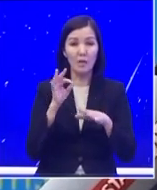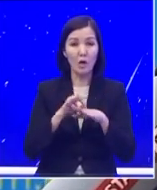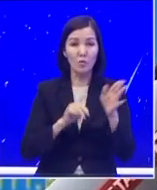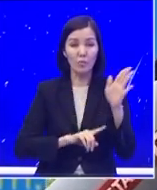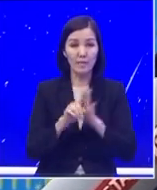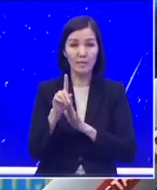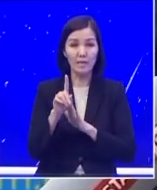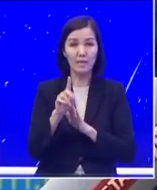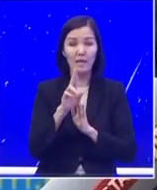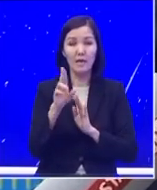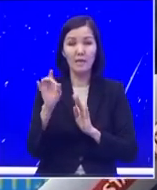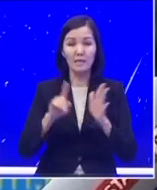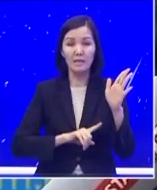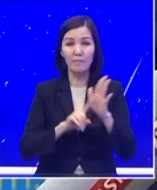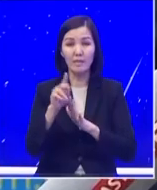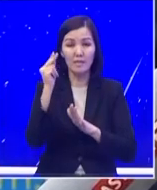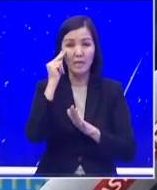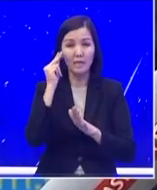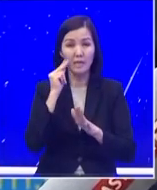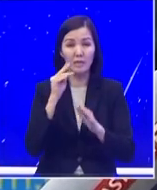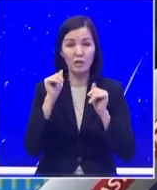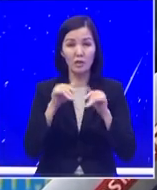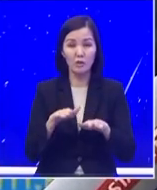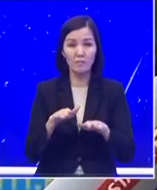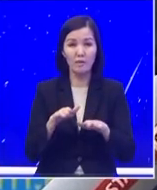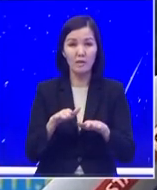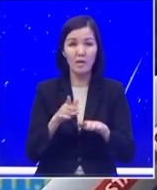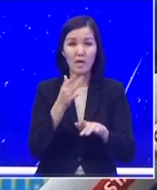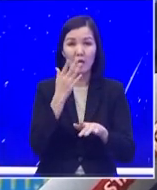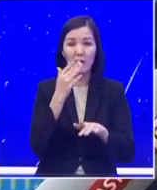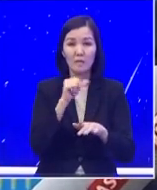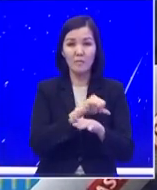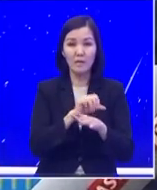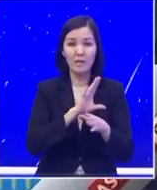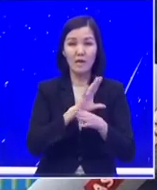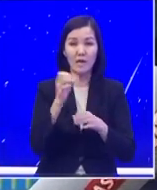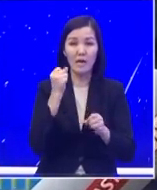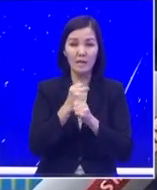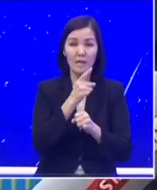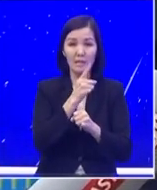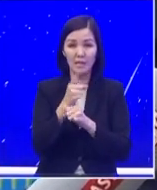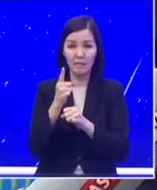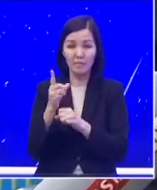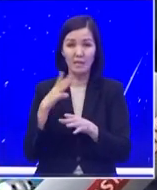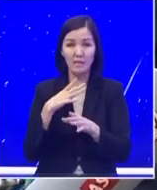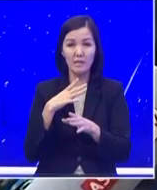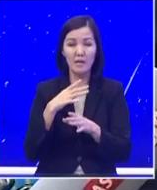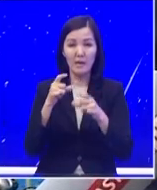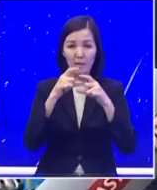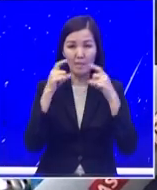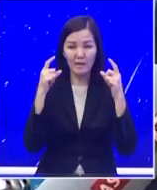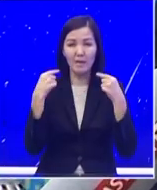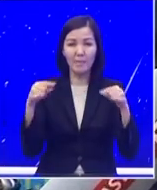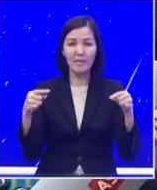осы қаңтардың басында Қытай мемлекетінің шешуімен экспортқа қатам салынды. Экспортқа, мысалы, маскалар, басқа